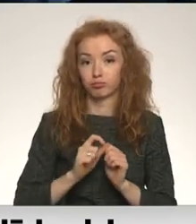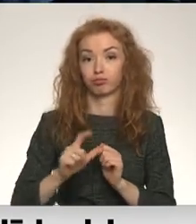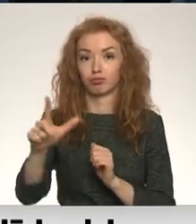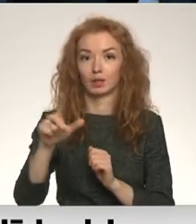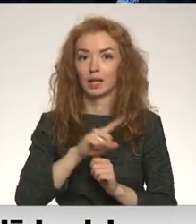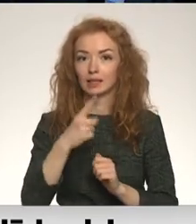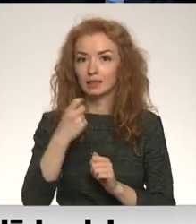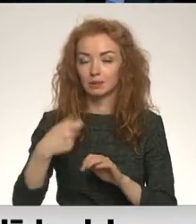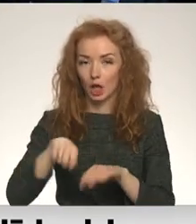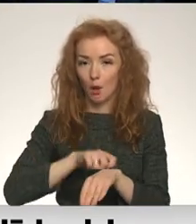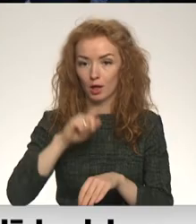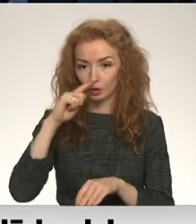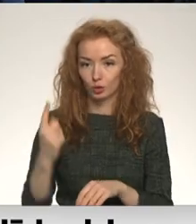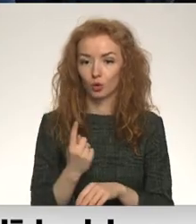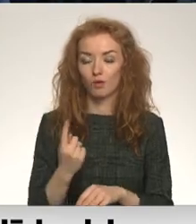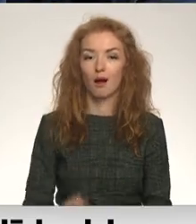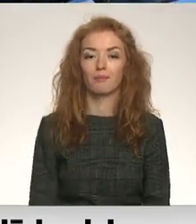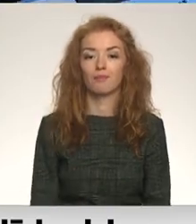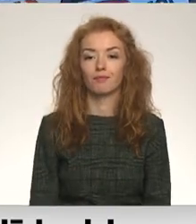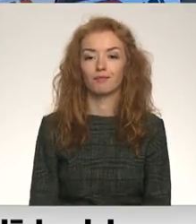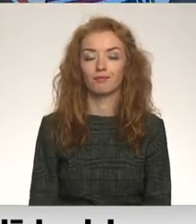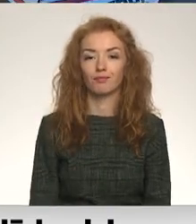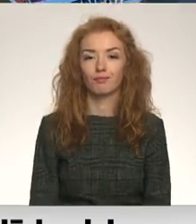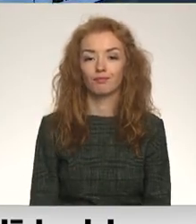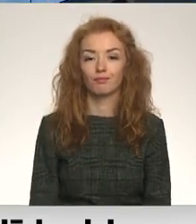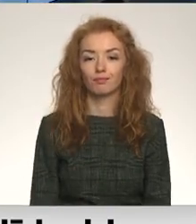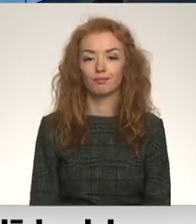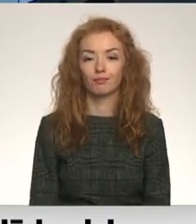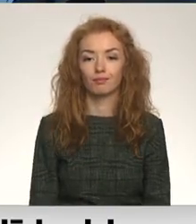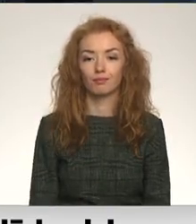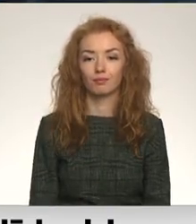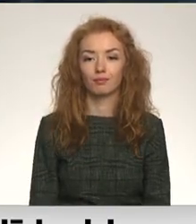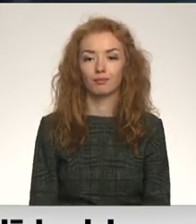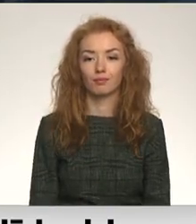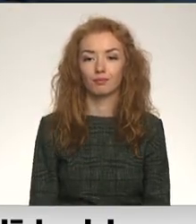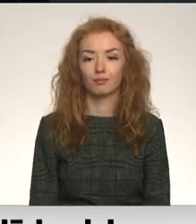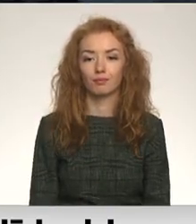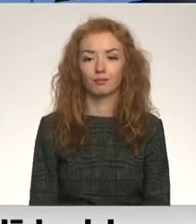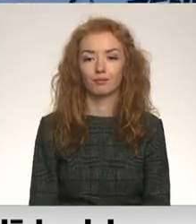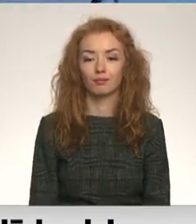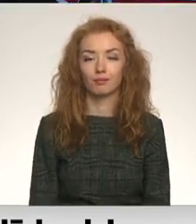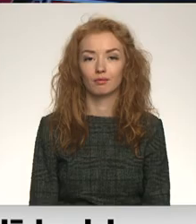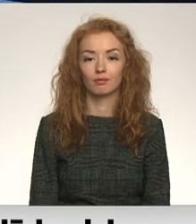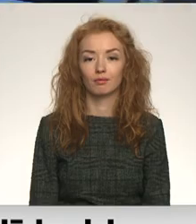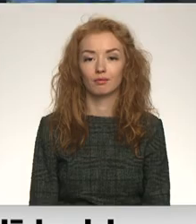pat 100 km/h. Dāvids Frenfelds, Ivans Milovs, Latvijas televīzija.